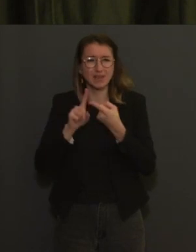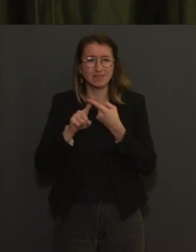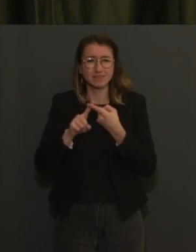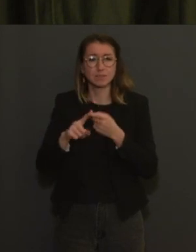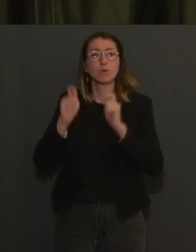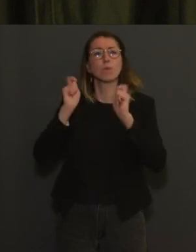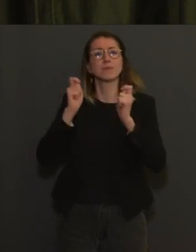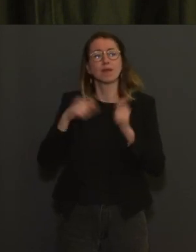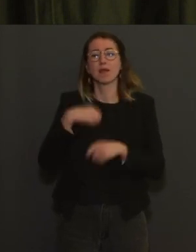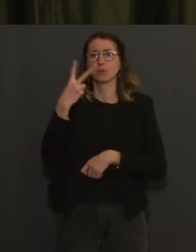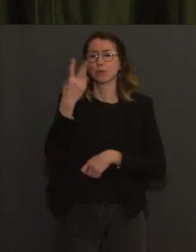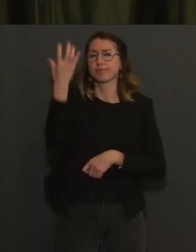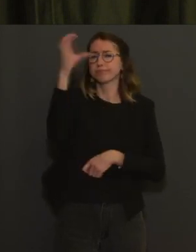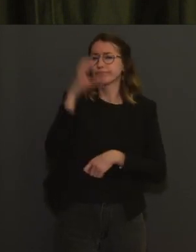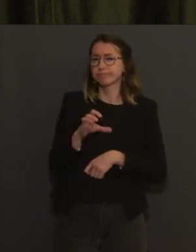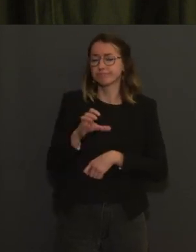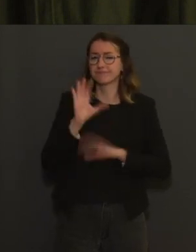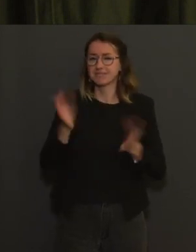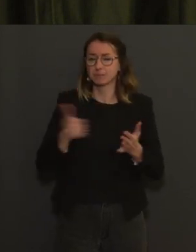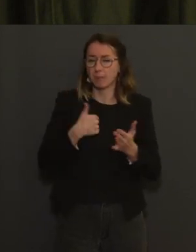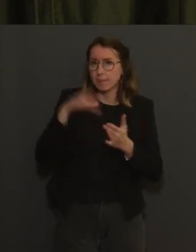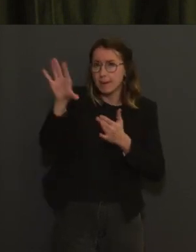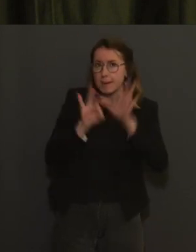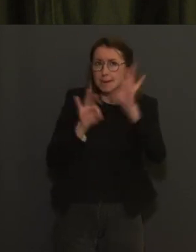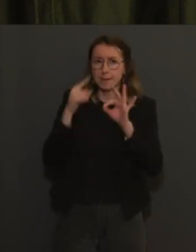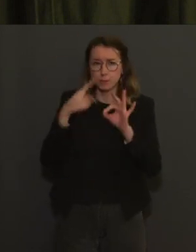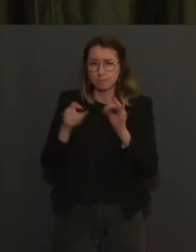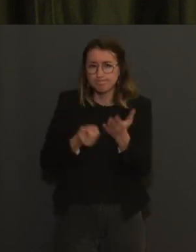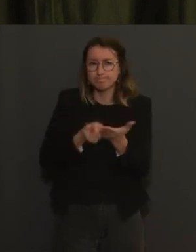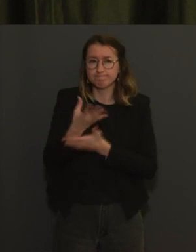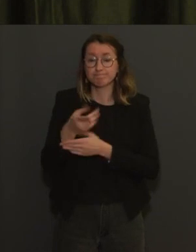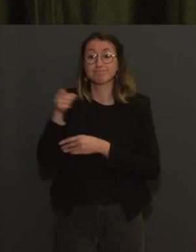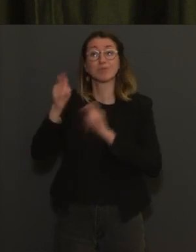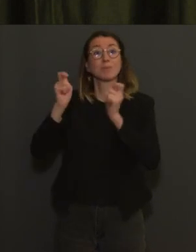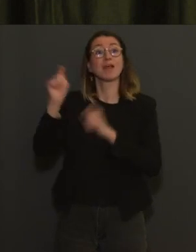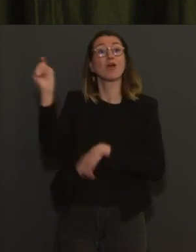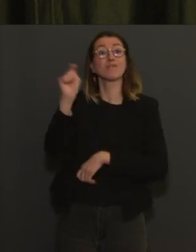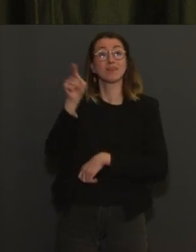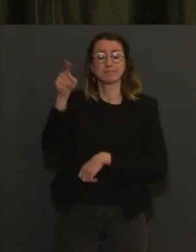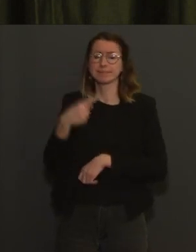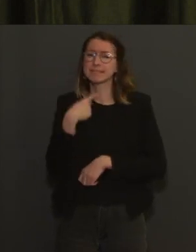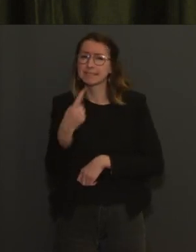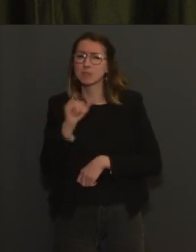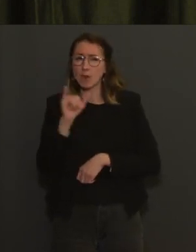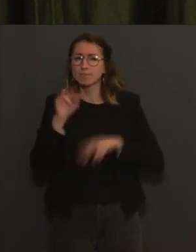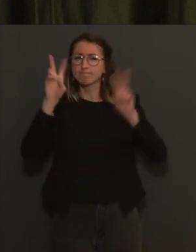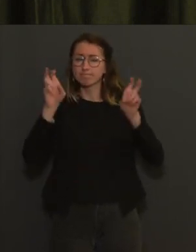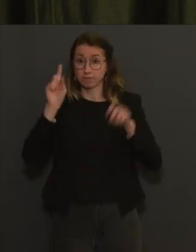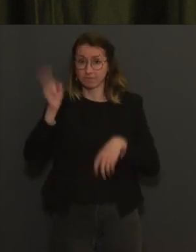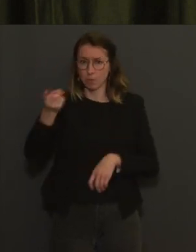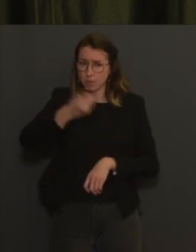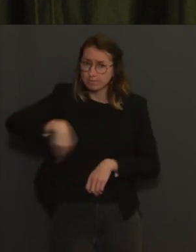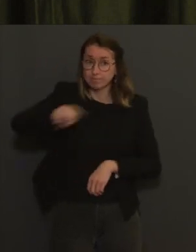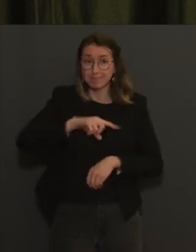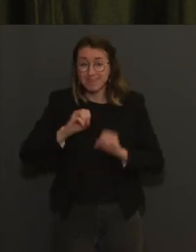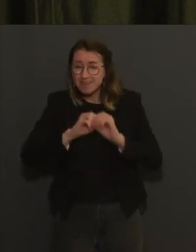d'Anvers qui nous disent « Il doit être clair pour tout le monde que les choix que nous faisons ne sont pas seulement